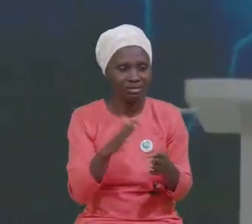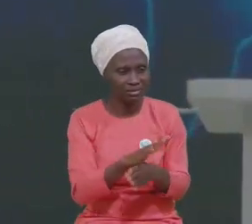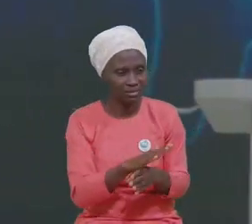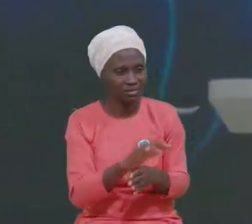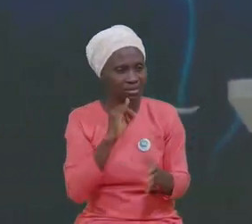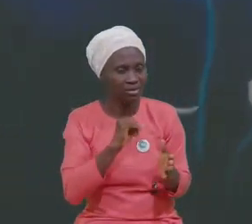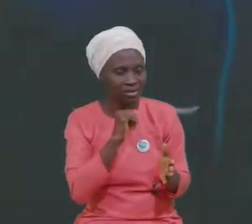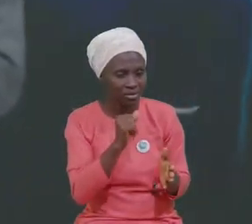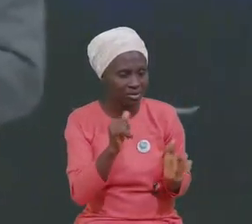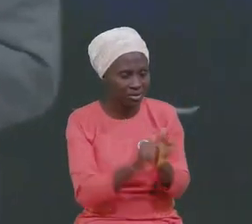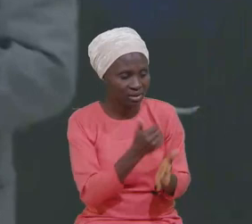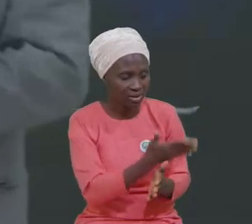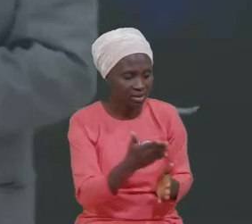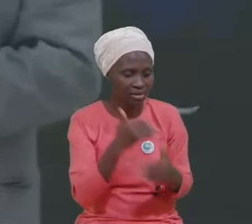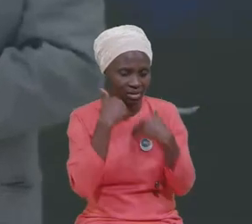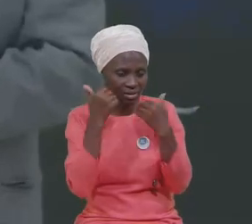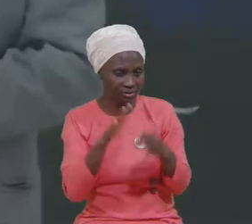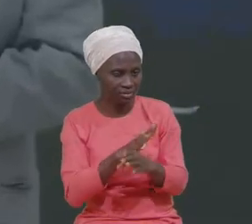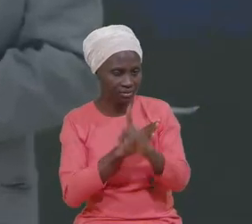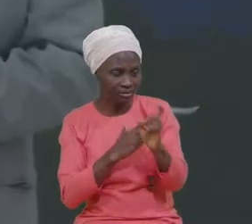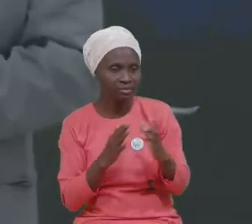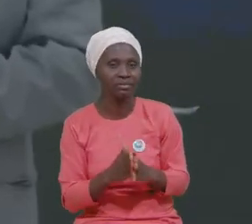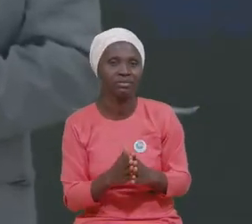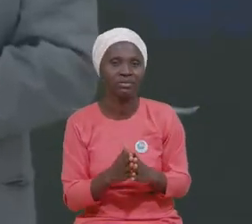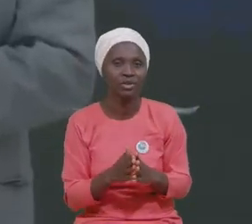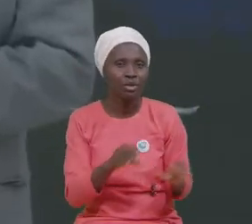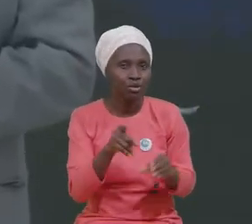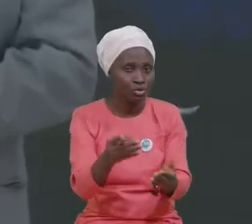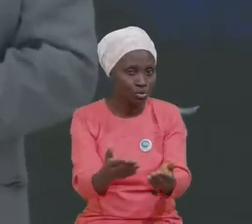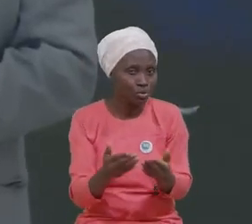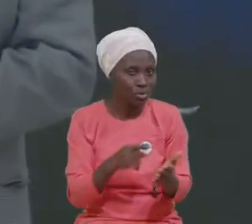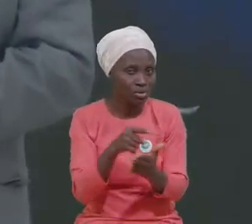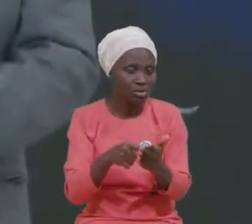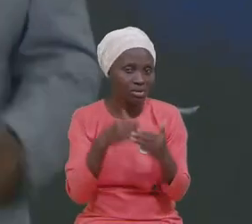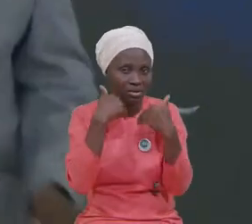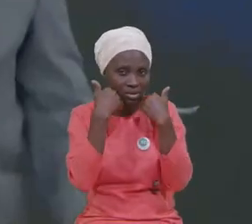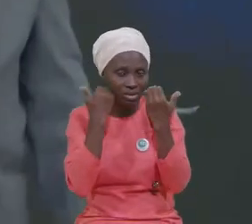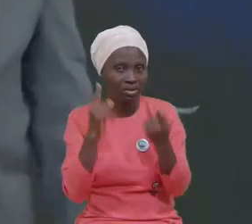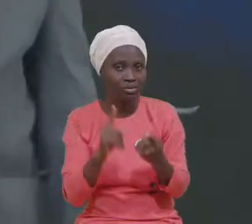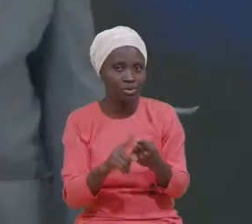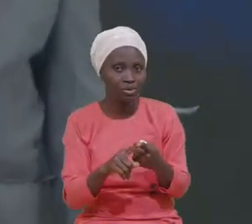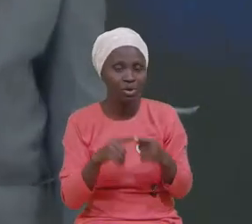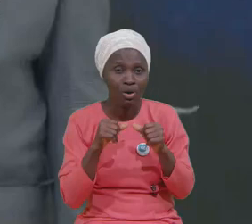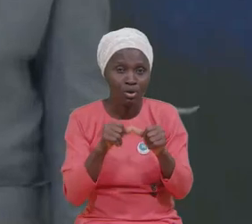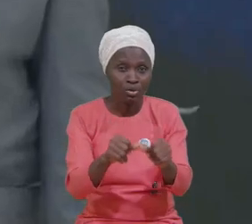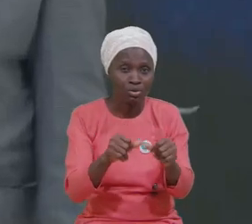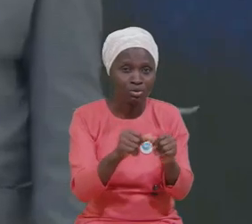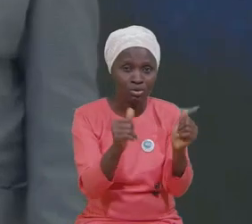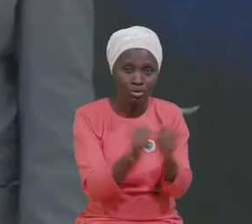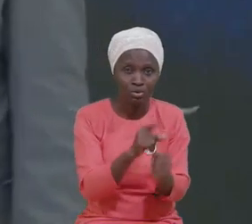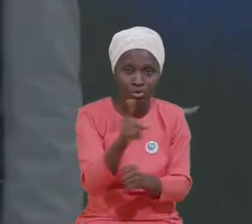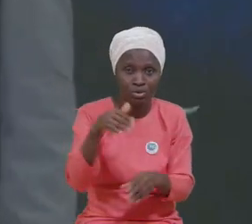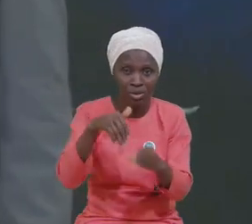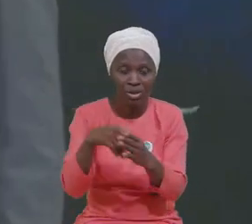pas? Est-ce que tu veux que tel péché et telle autre honte soient enregistrés contre toi dans